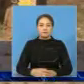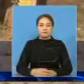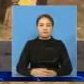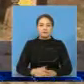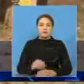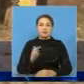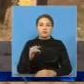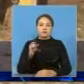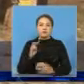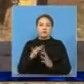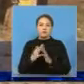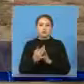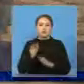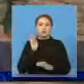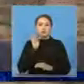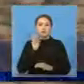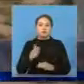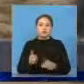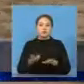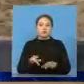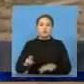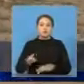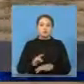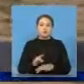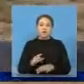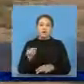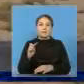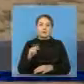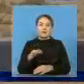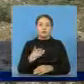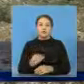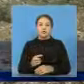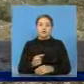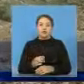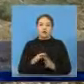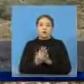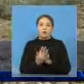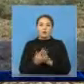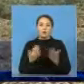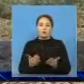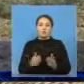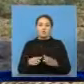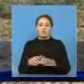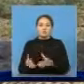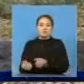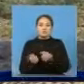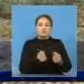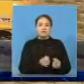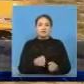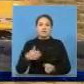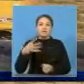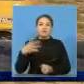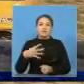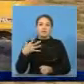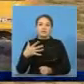Айырғызыл су қоры Ақши елді мекенде орналасқан аудан орталығы мен Аманкөл, Құтайгөл ауылдарына ауыз су осы станциядан тартылады. 45 жыл